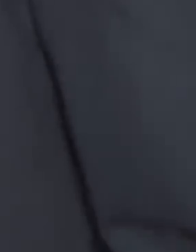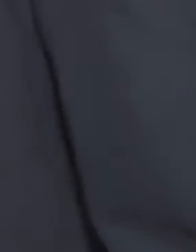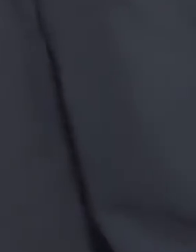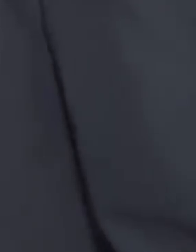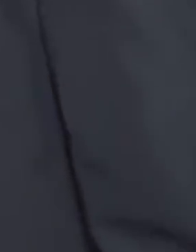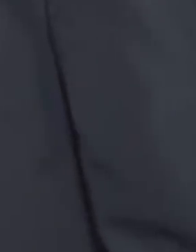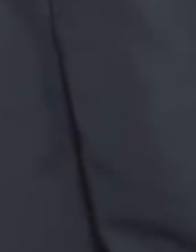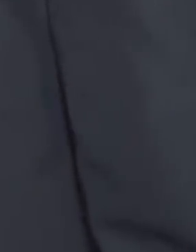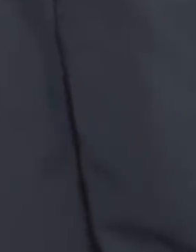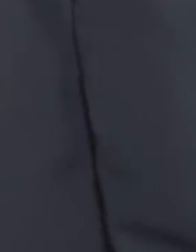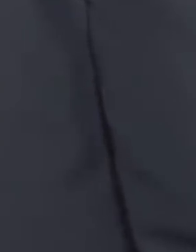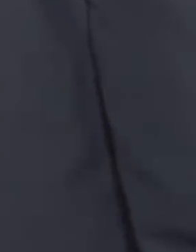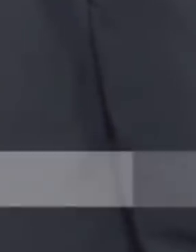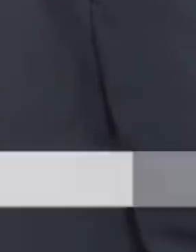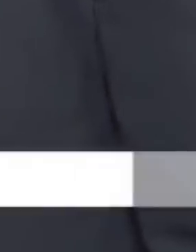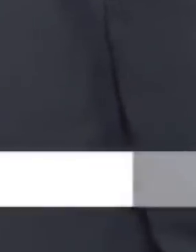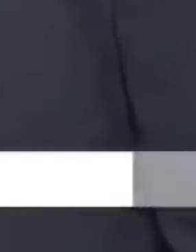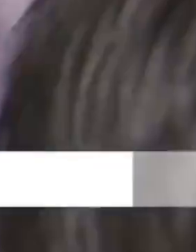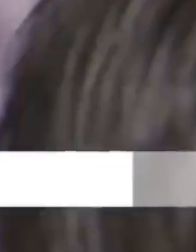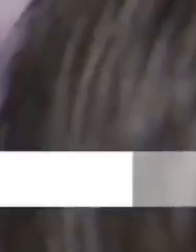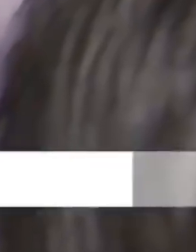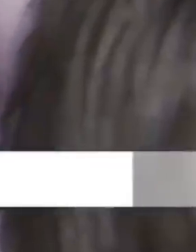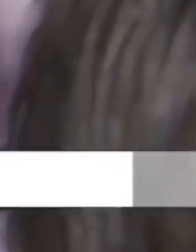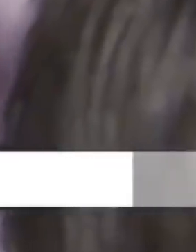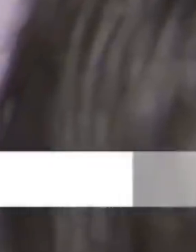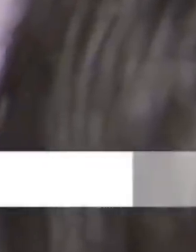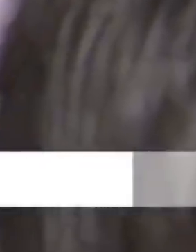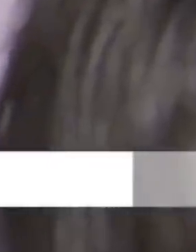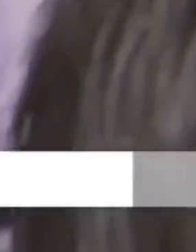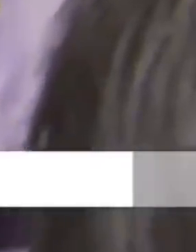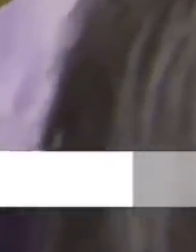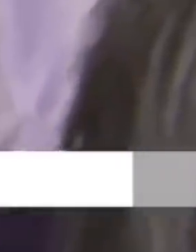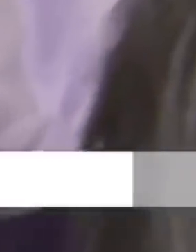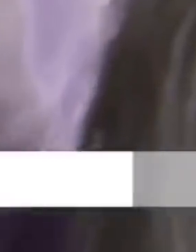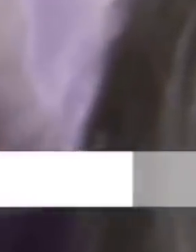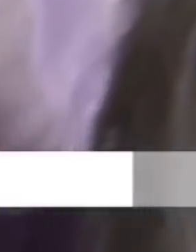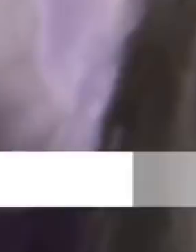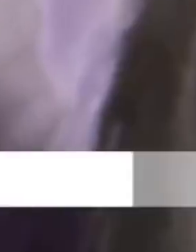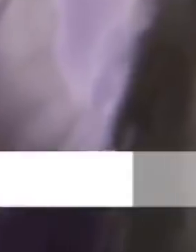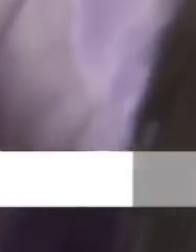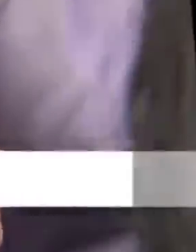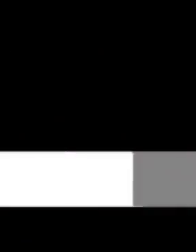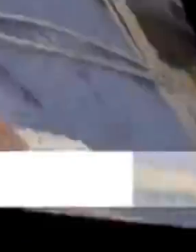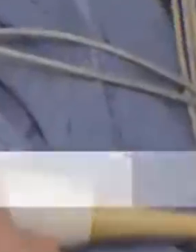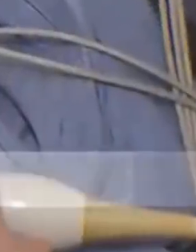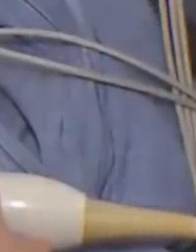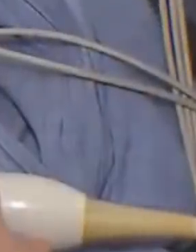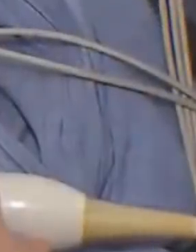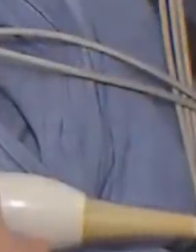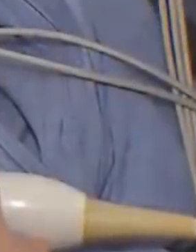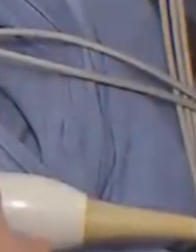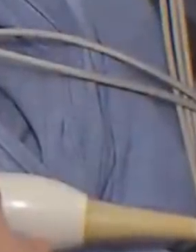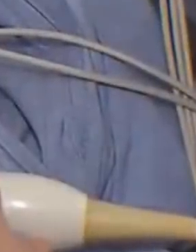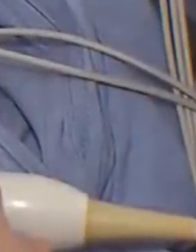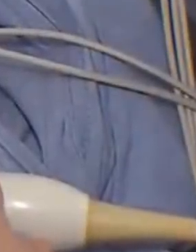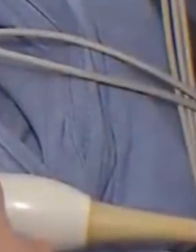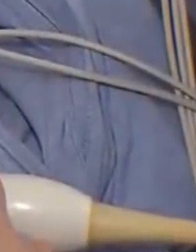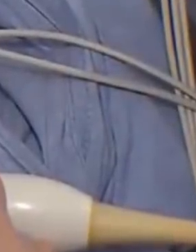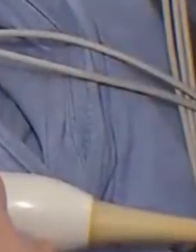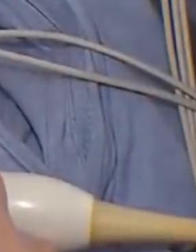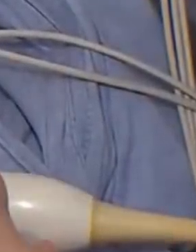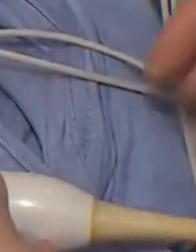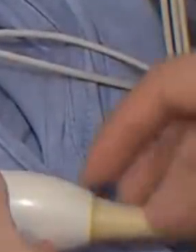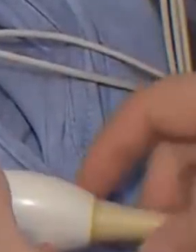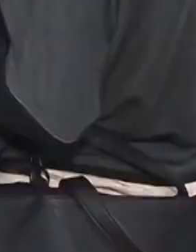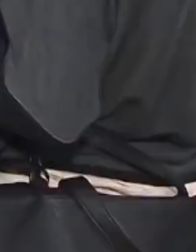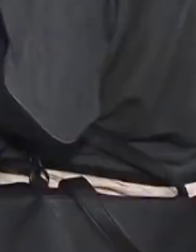투정이 늘어갑니다. 집에 갈 거야. 쉬고 싶다고. 병원에 와서야 모자를